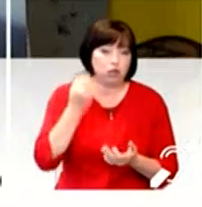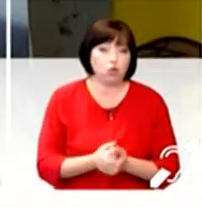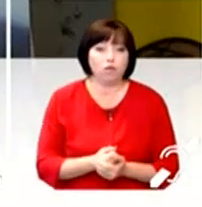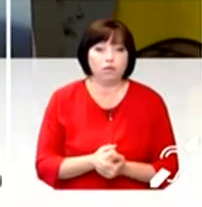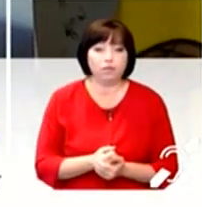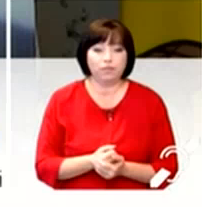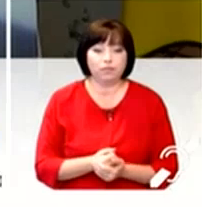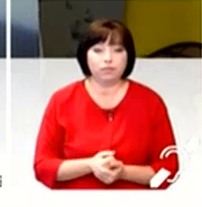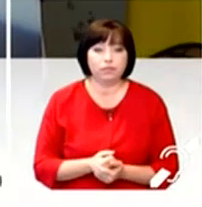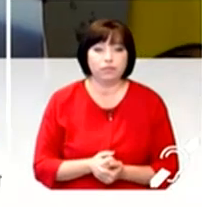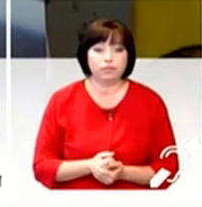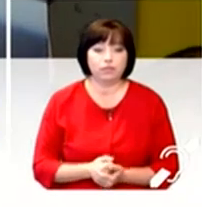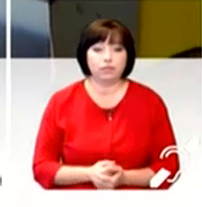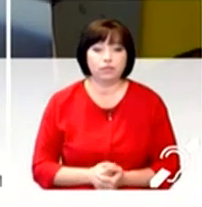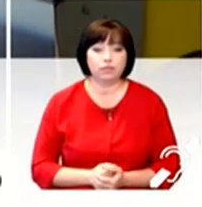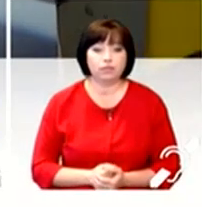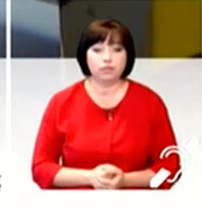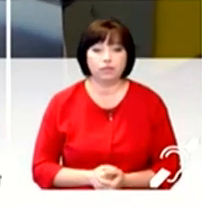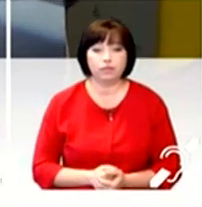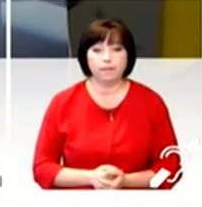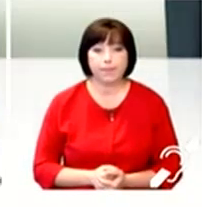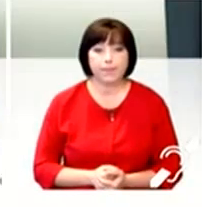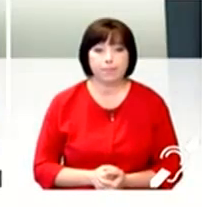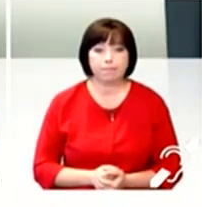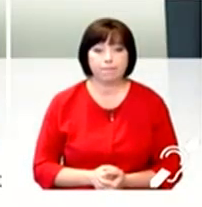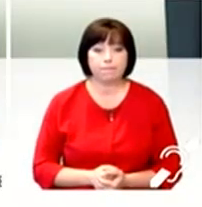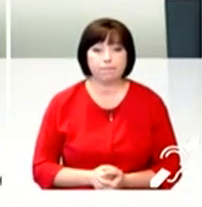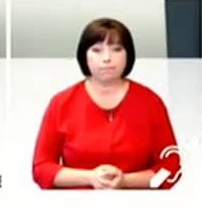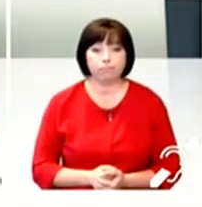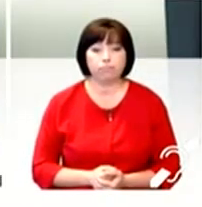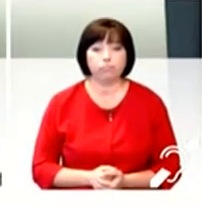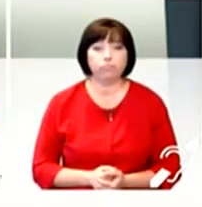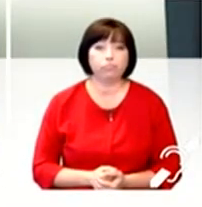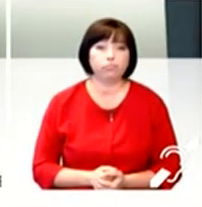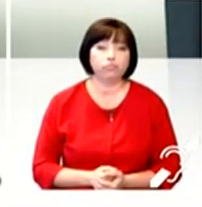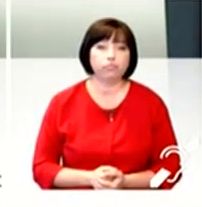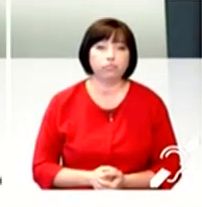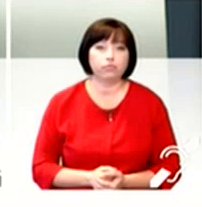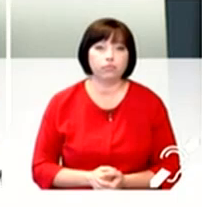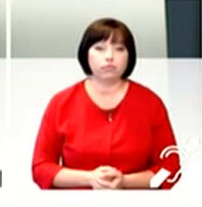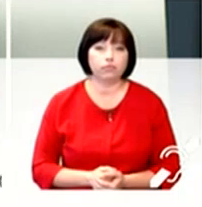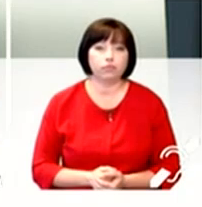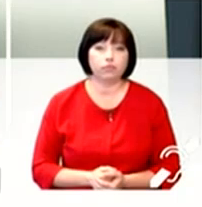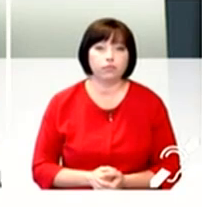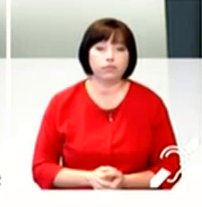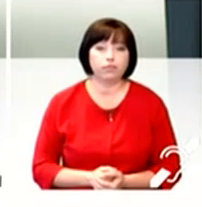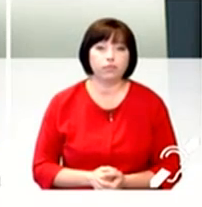Moldova. The project managed to produce the results promised by delivering almost 70